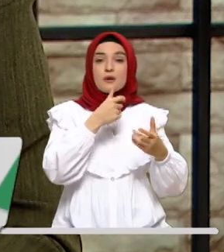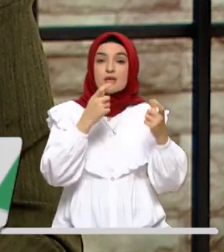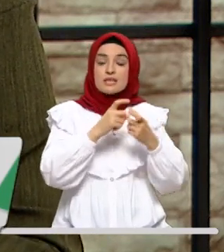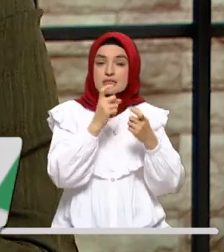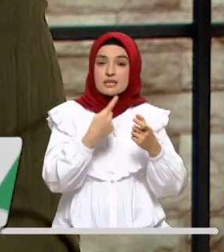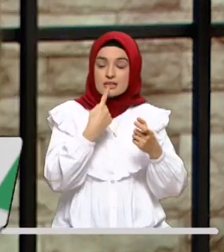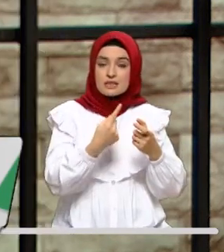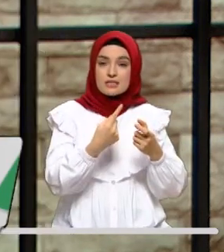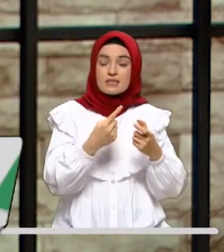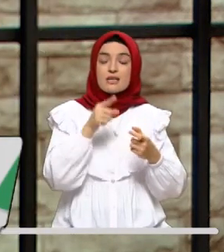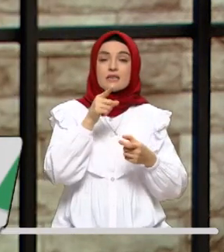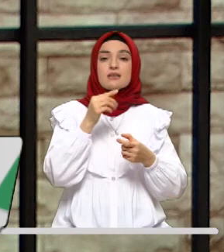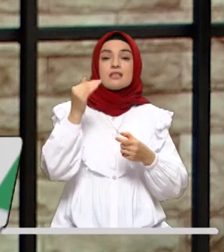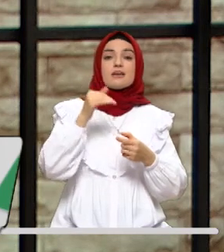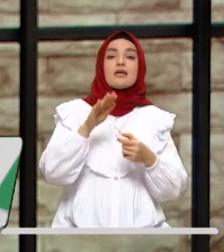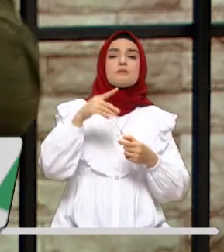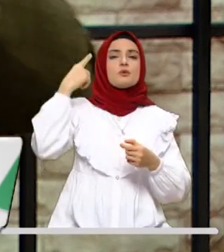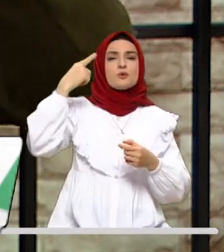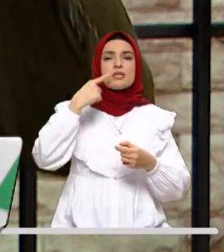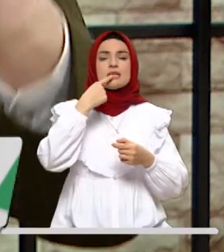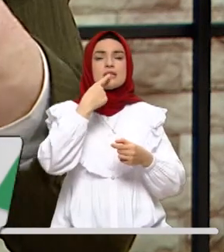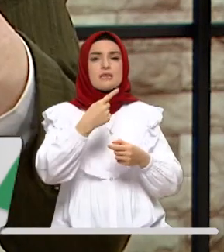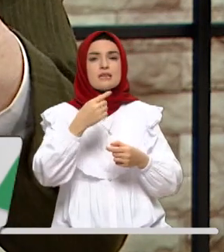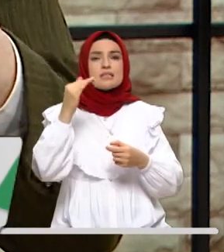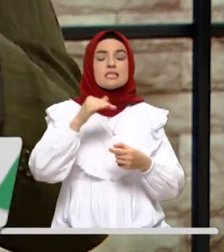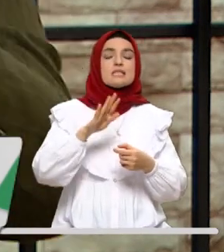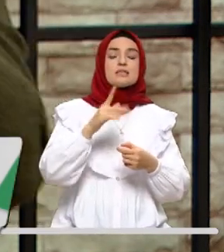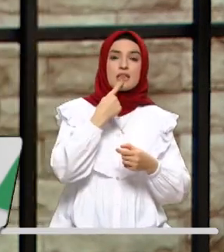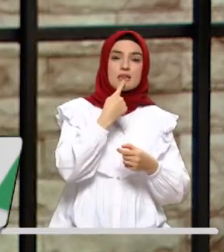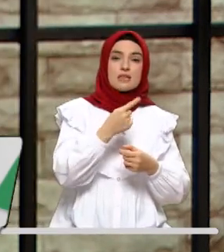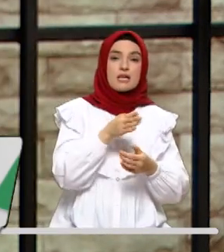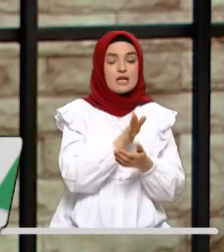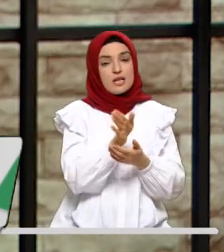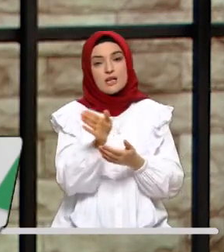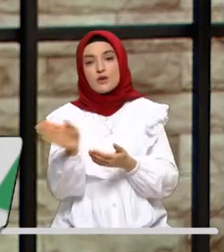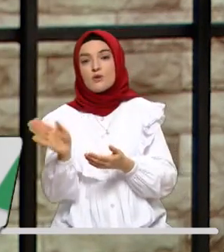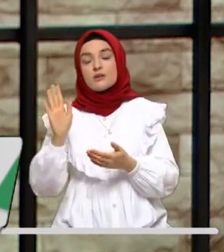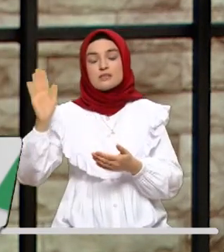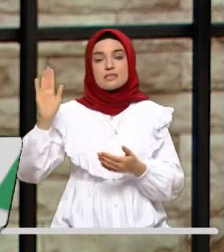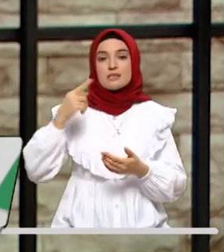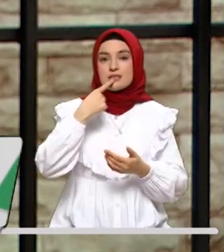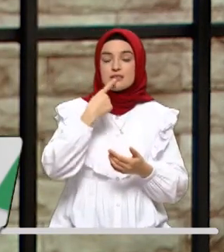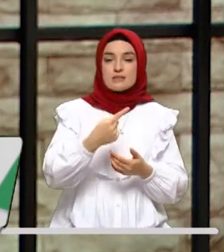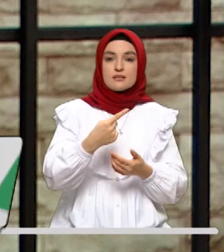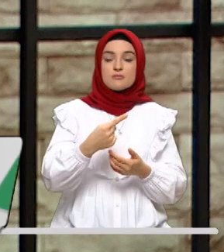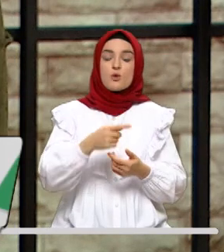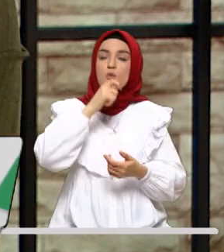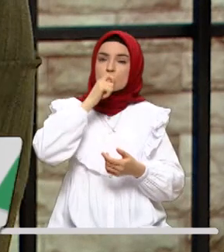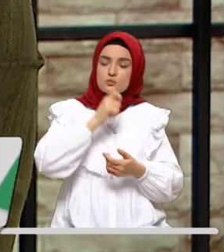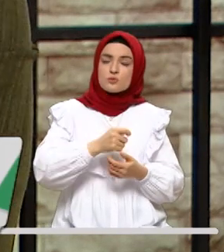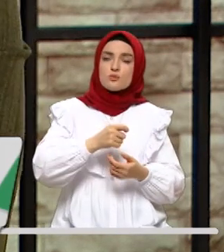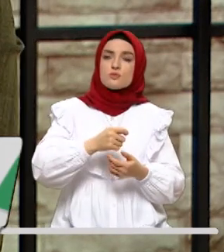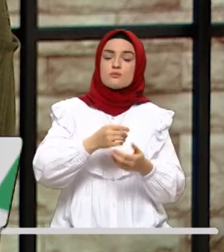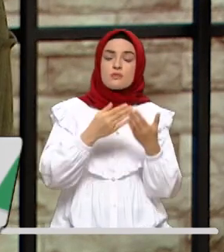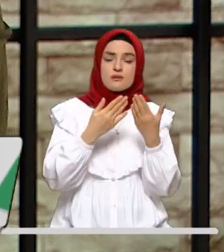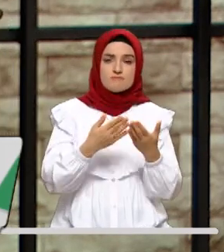komşuya gitti. Çağırayım. Çağırma dedi. Ve geri döndü gitti. Ahde vefa, sözüne sadakat, hayatında